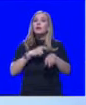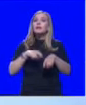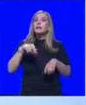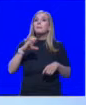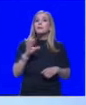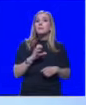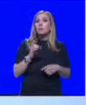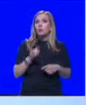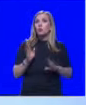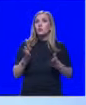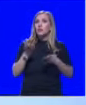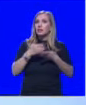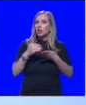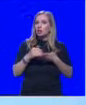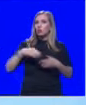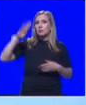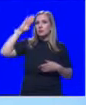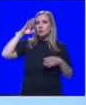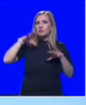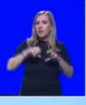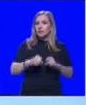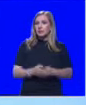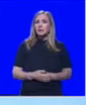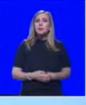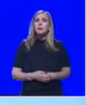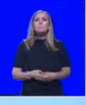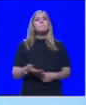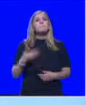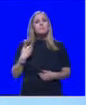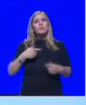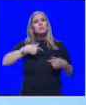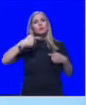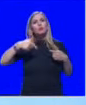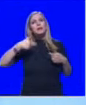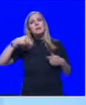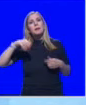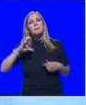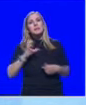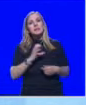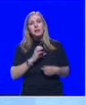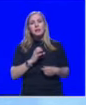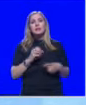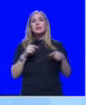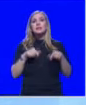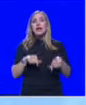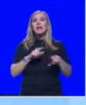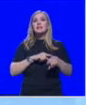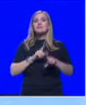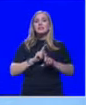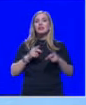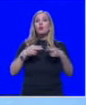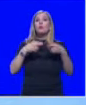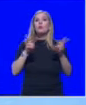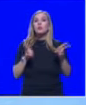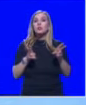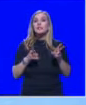от изпълнителната власт? Първо, за разлика от друг път, процесите на Движението за права и свободи този път не са толкова публични. Слизането